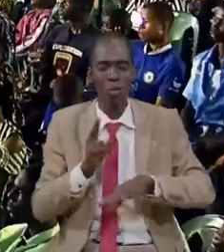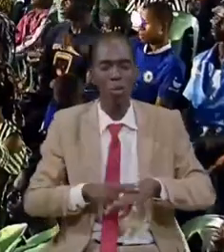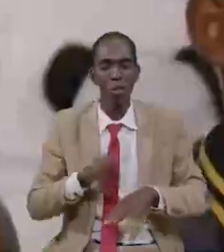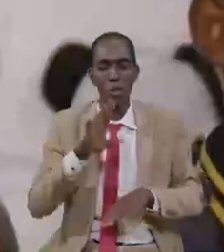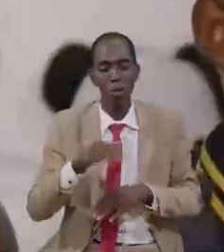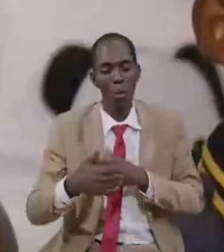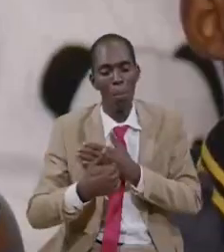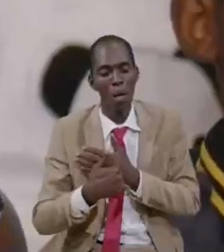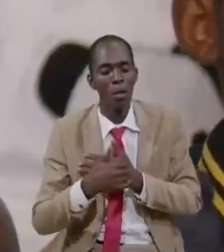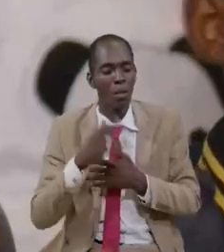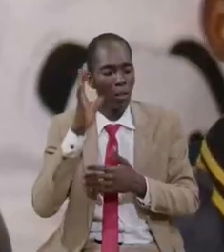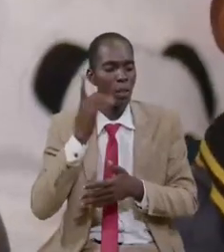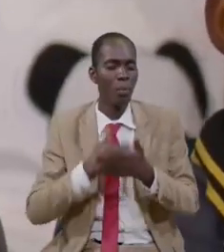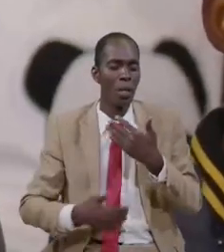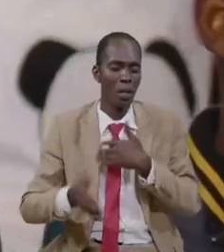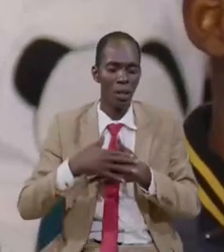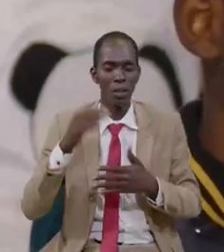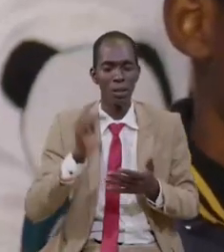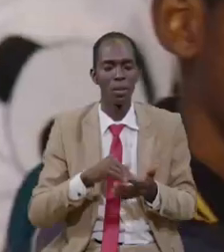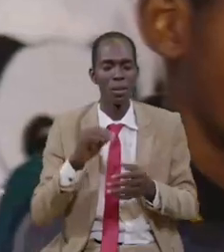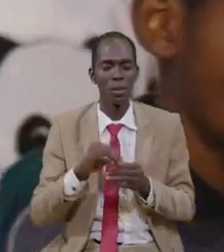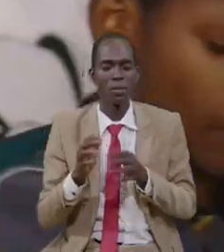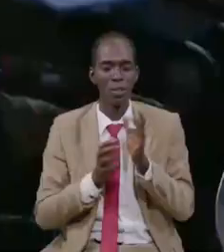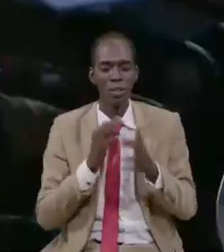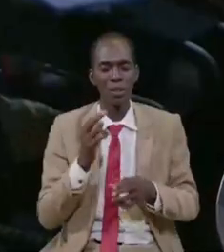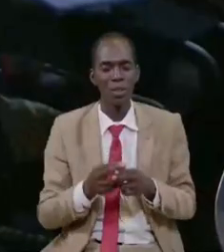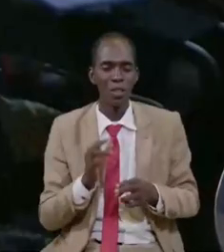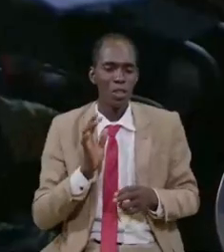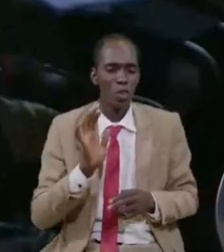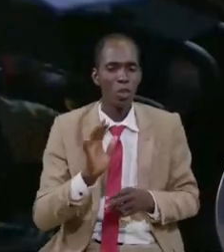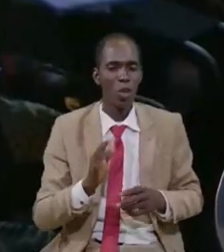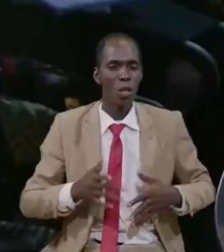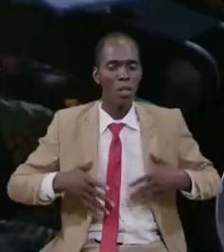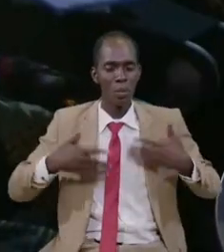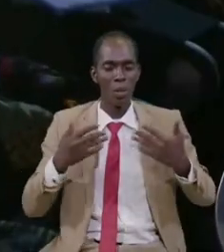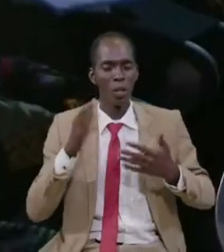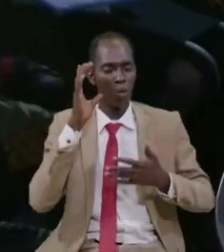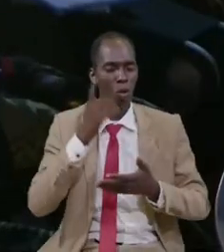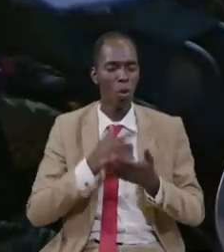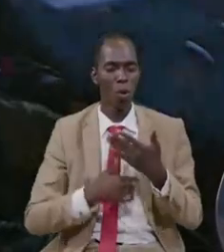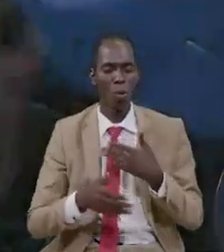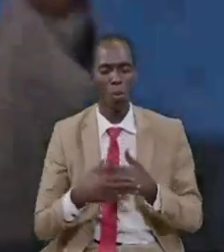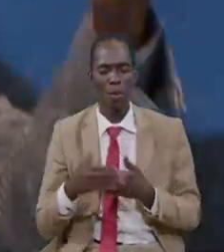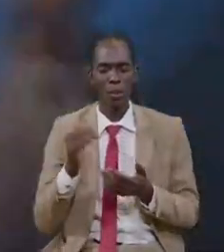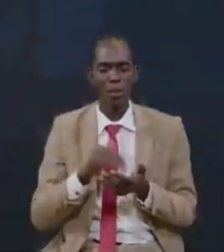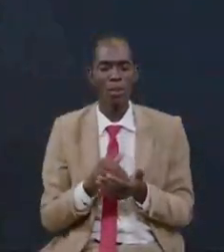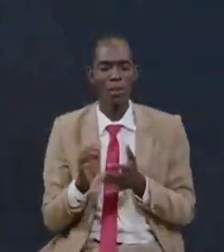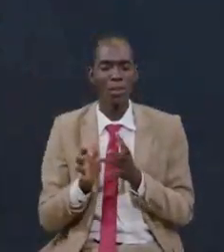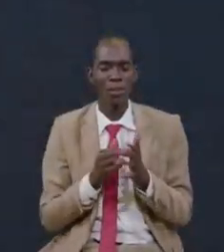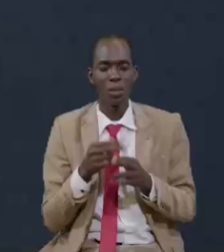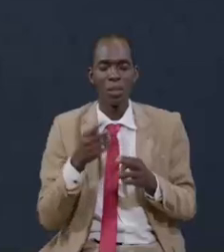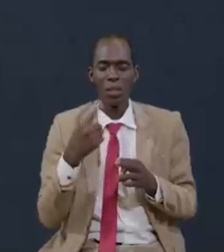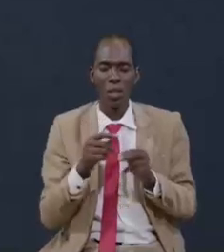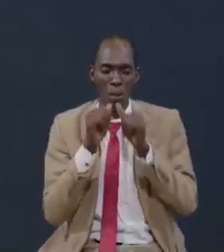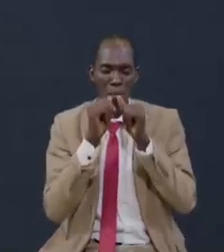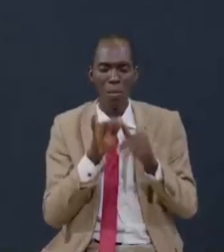dos reprendra la forme. Ta vie reviendra encore. Les bénédictions d'Abraham